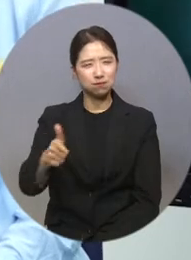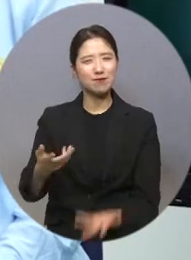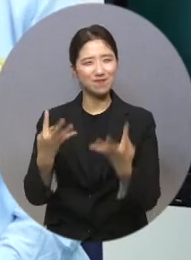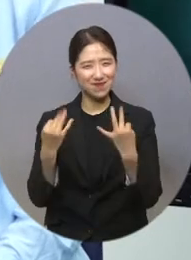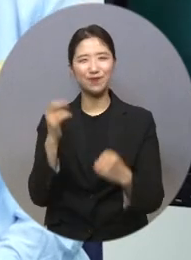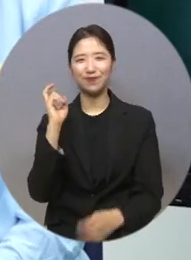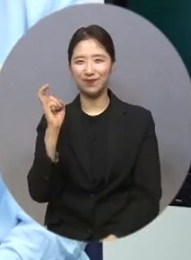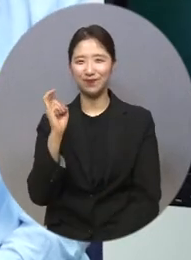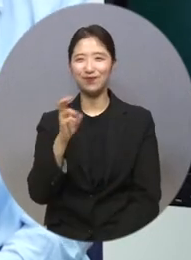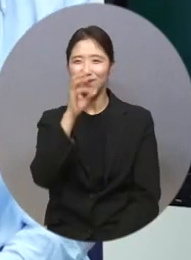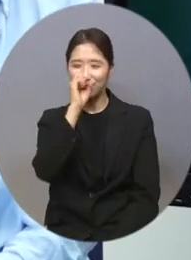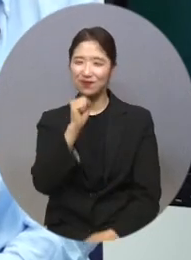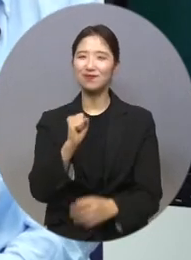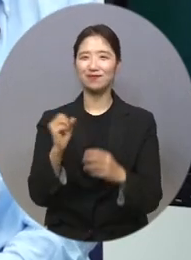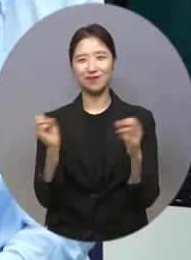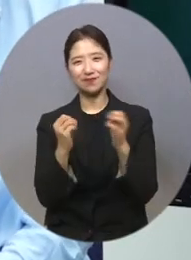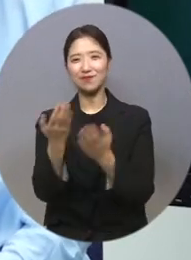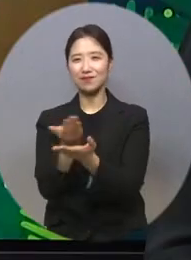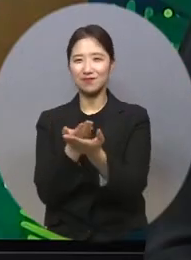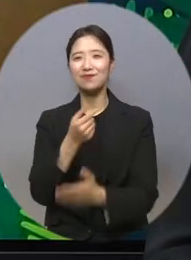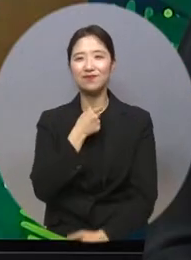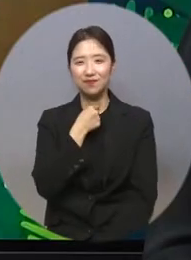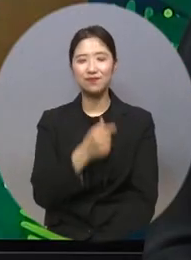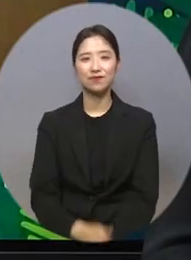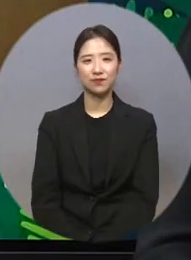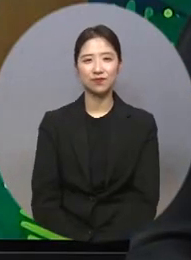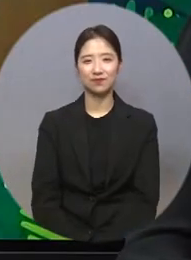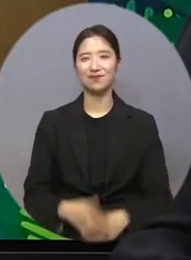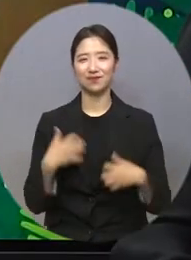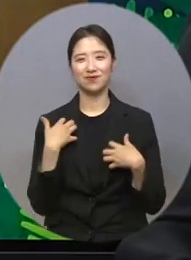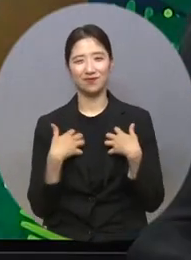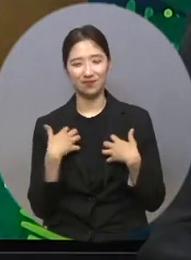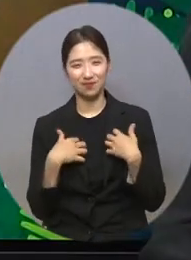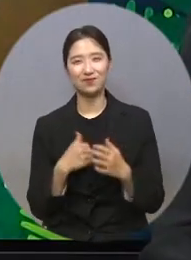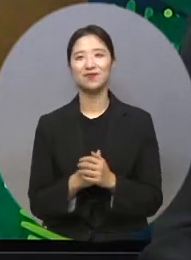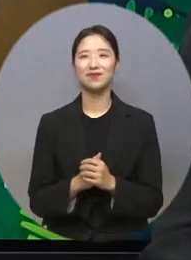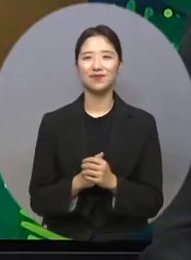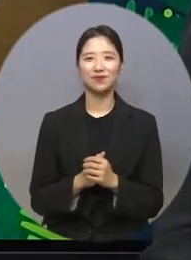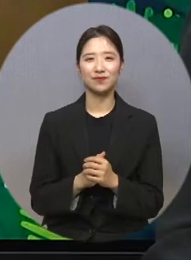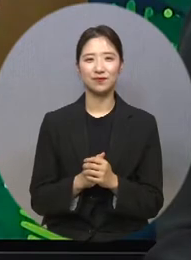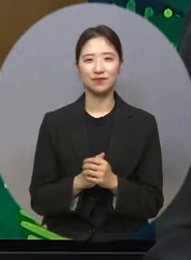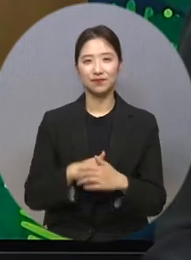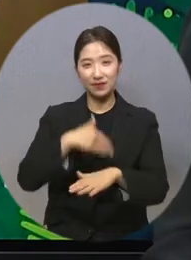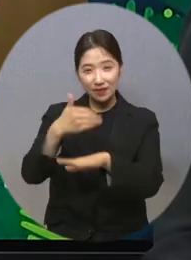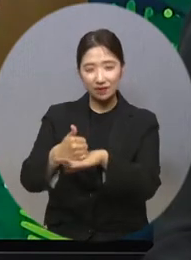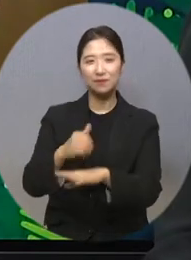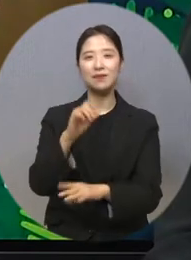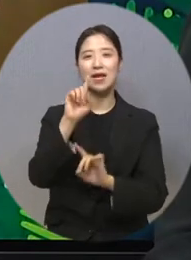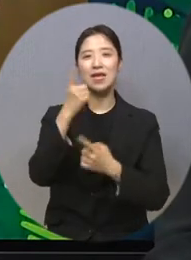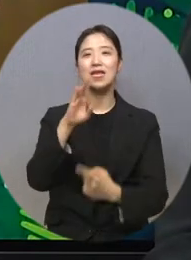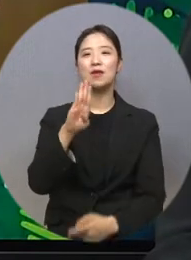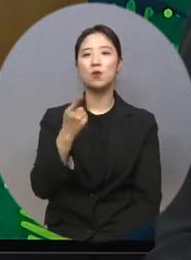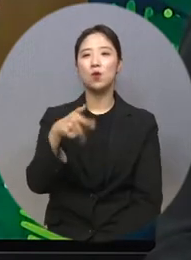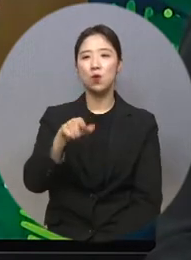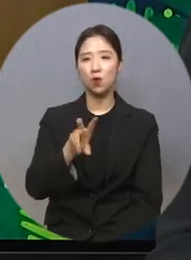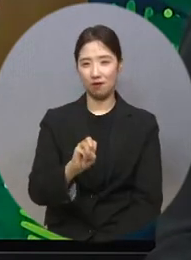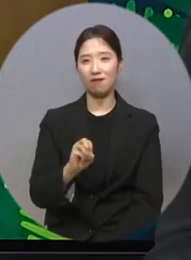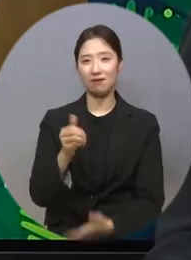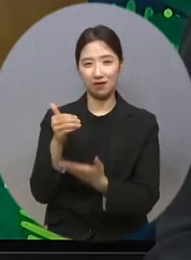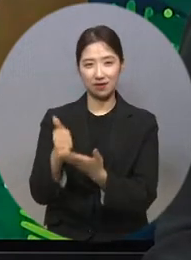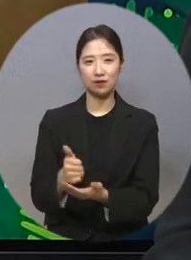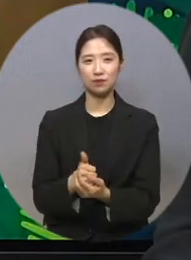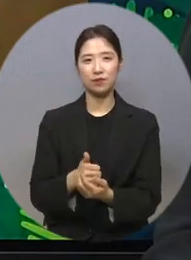많을 것 같아요. 좋은 이야기 함께 나눴으면 좋겠습니다. 네, 반갑습니다. 네, 제 끝으로 이보경님 소개해 드릴